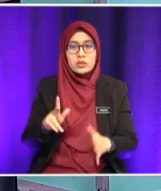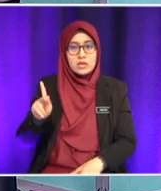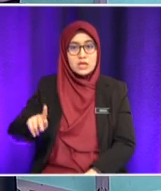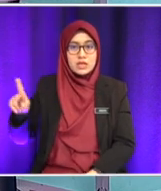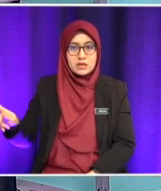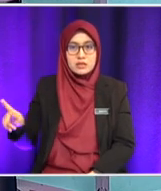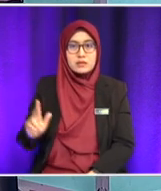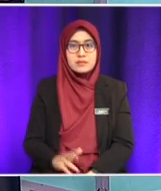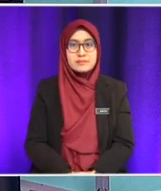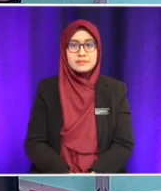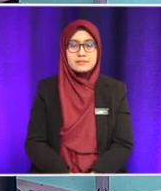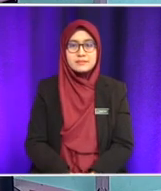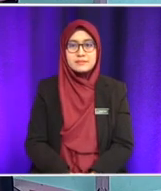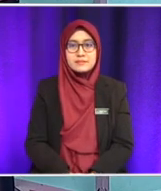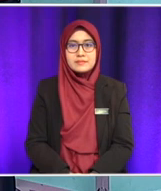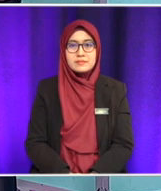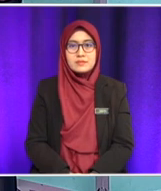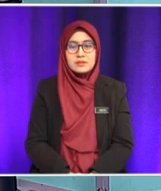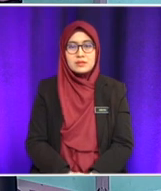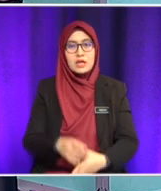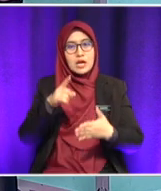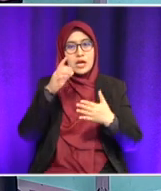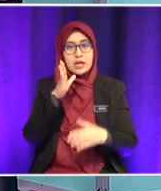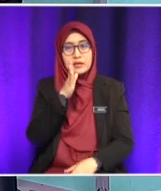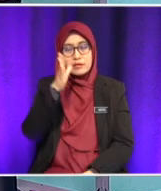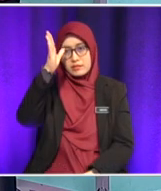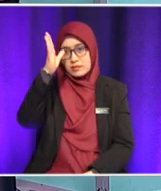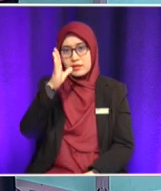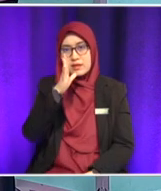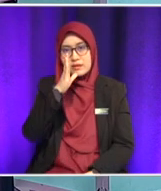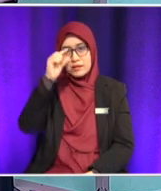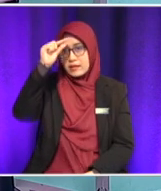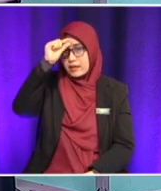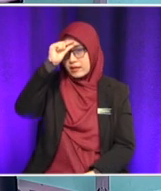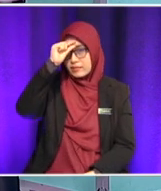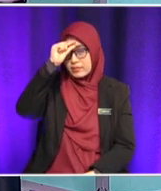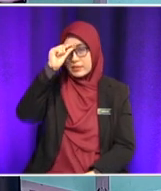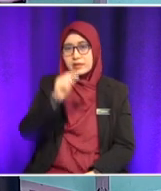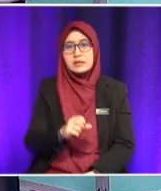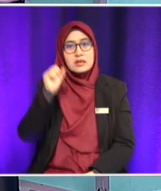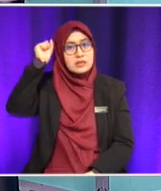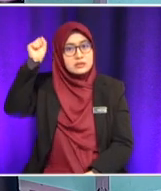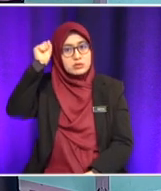dan lain-lain Baiklah ini pekerjaan seksual